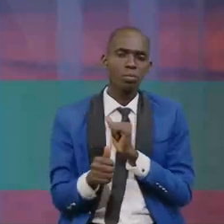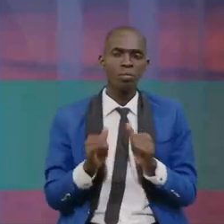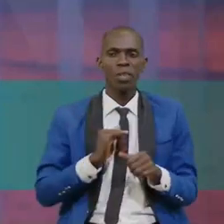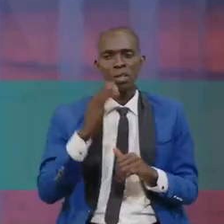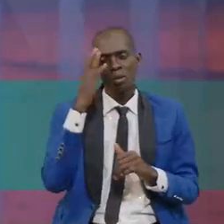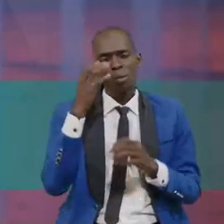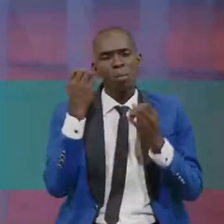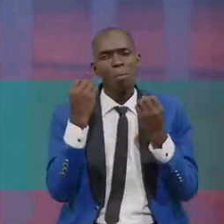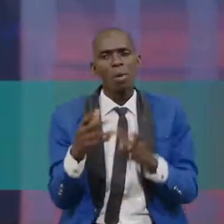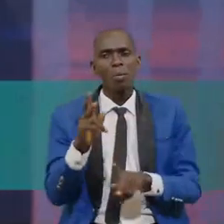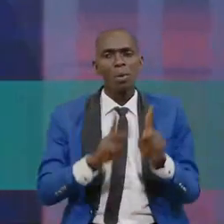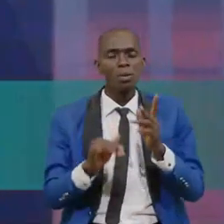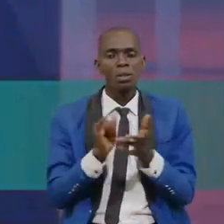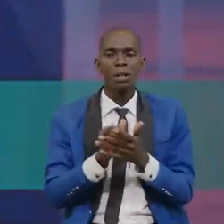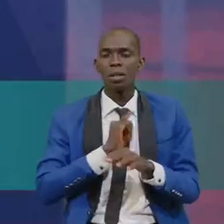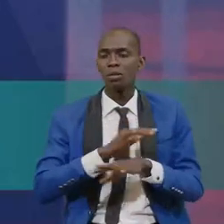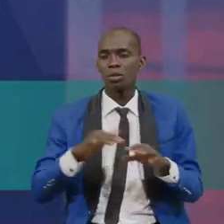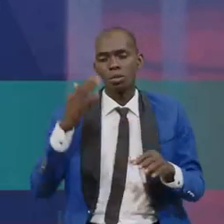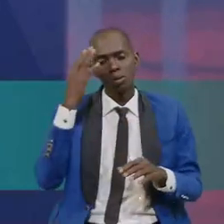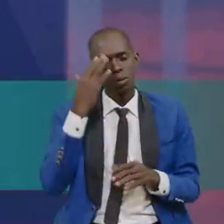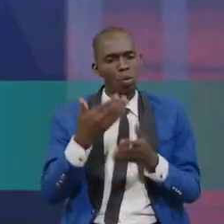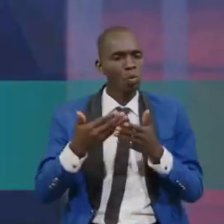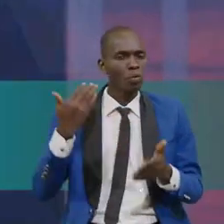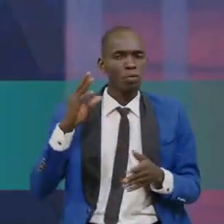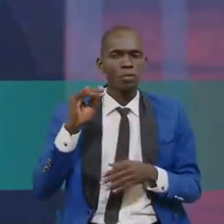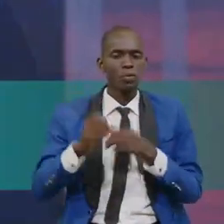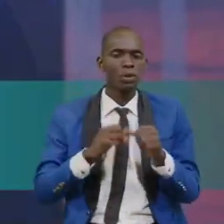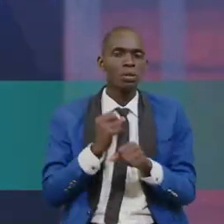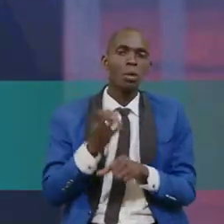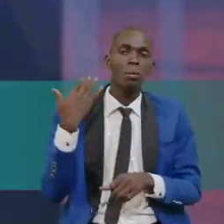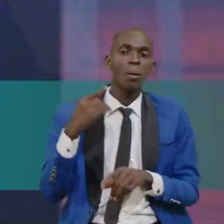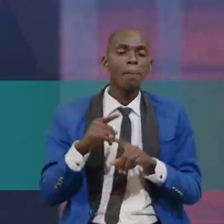plusieurs personnes maintenant que je ne connaissais pas il y a déjà 50 ans. Mais